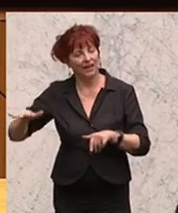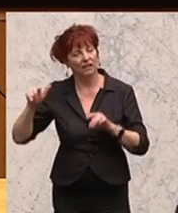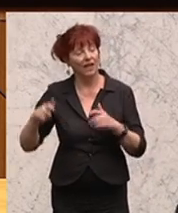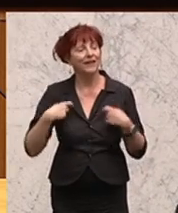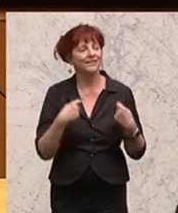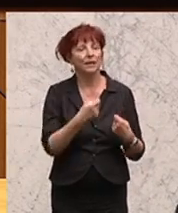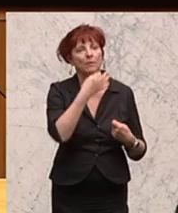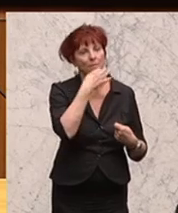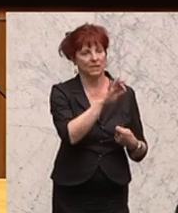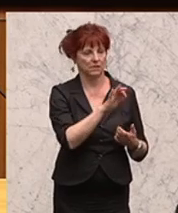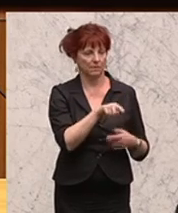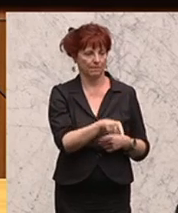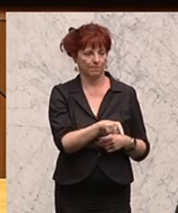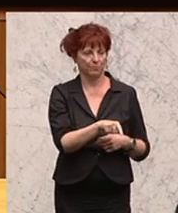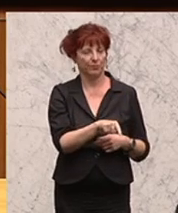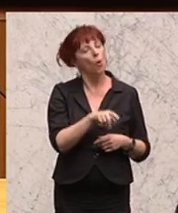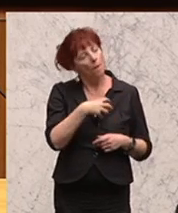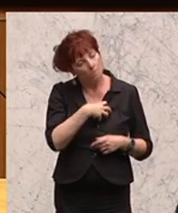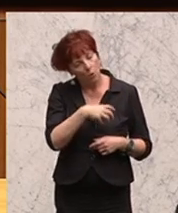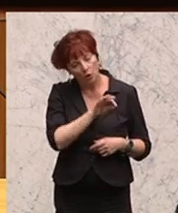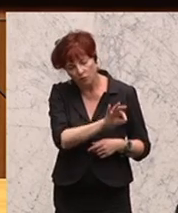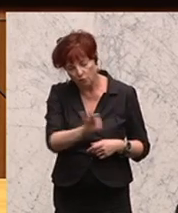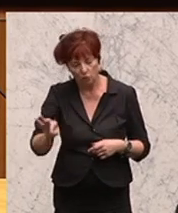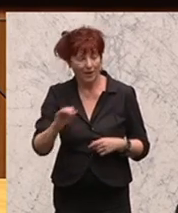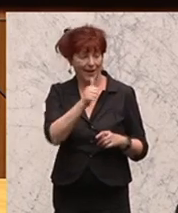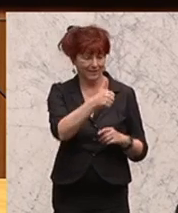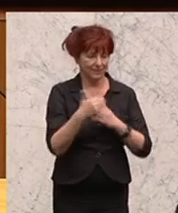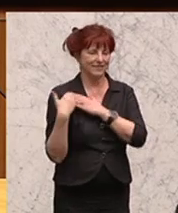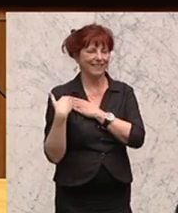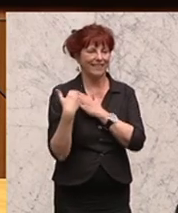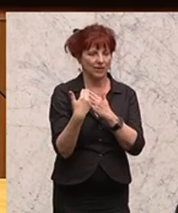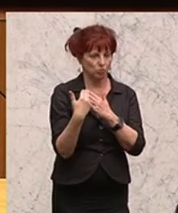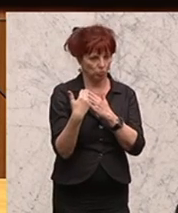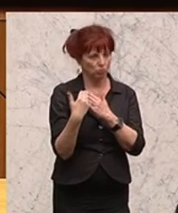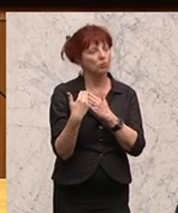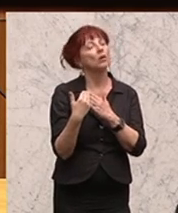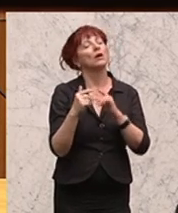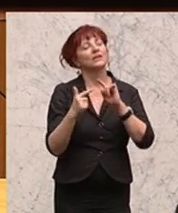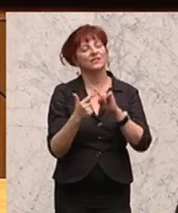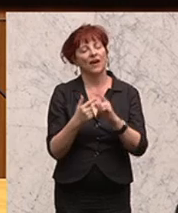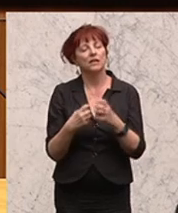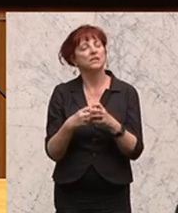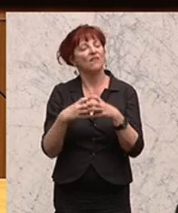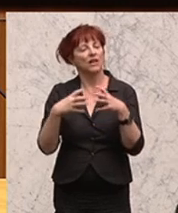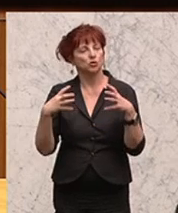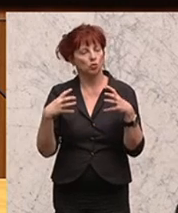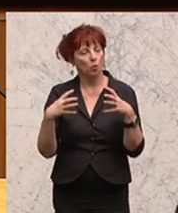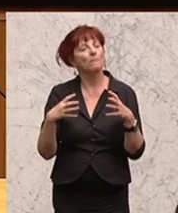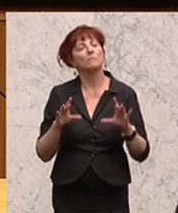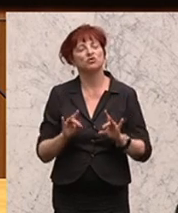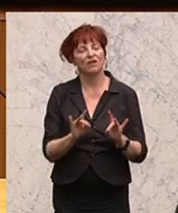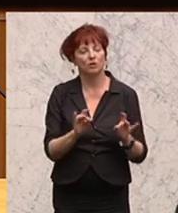unsere Bürgerinnen und Bürger. Zum einen der bereits angesprochene Bereich der Entlastungen, zum zweiten Wachstum und